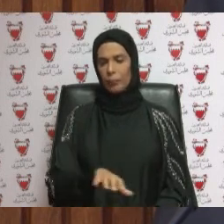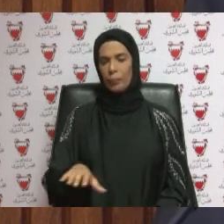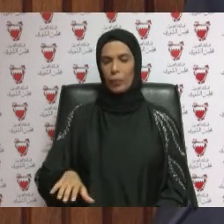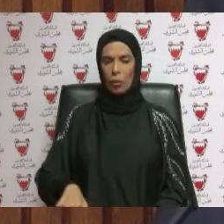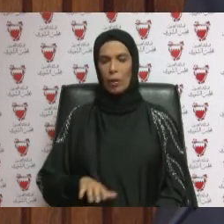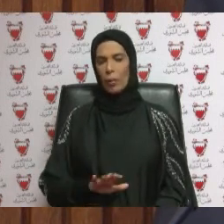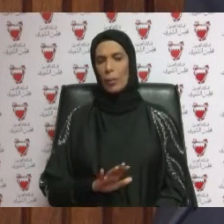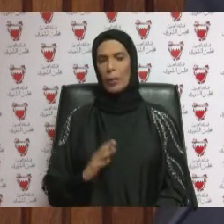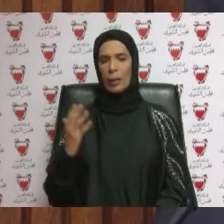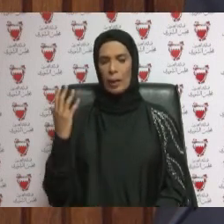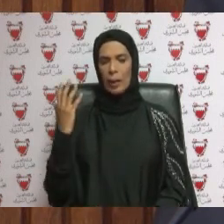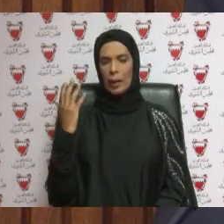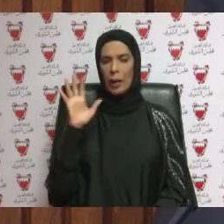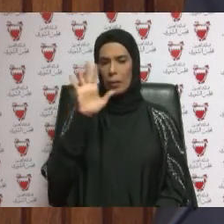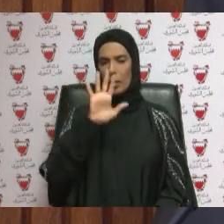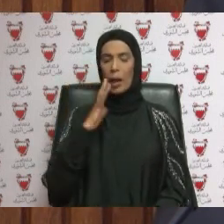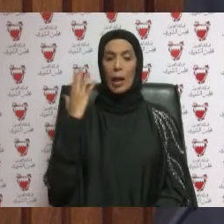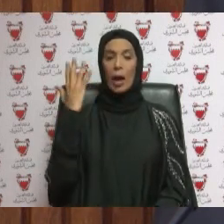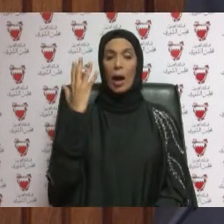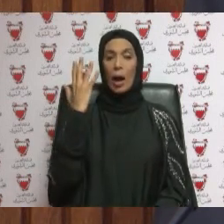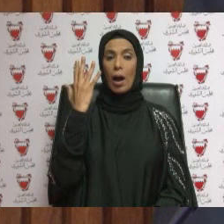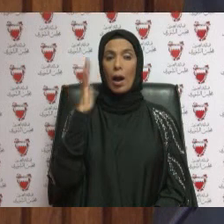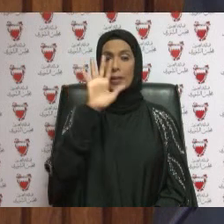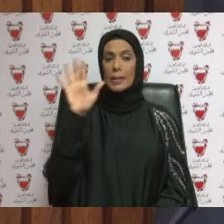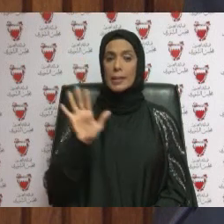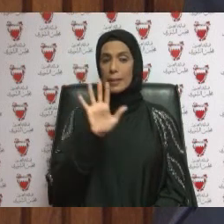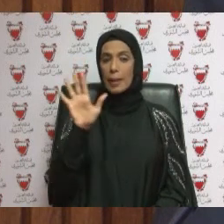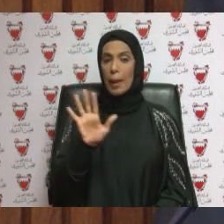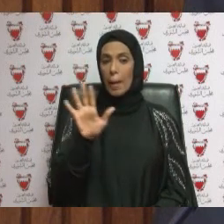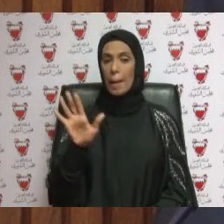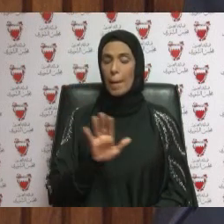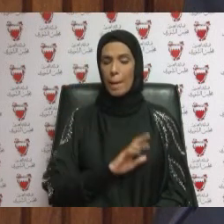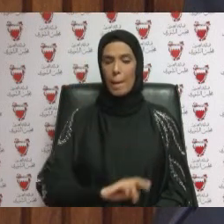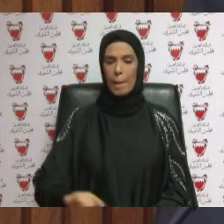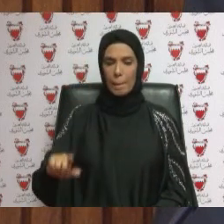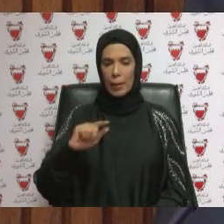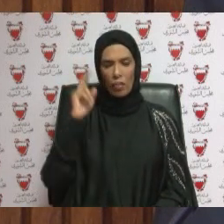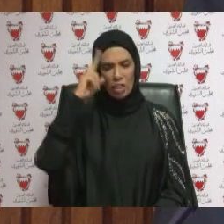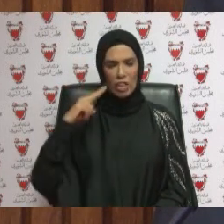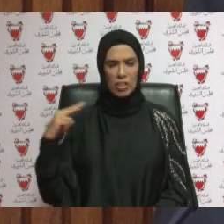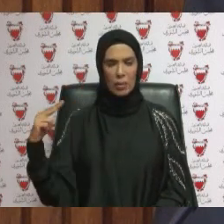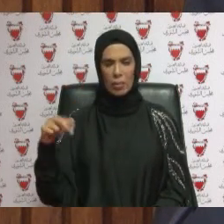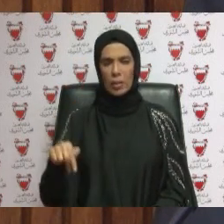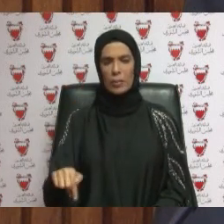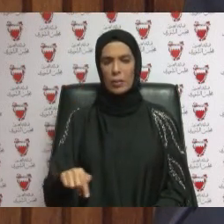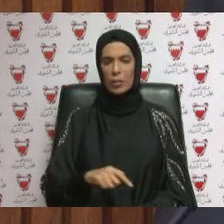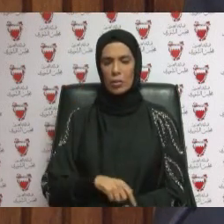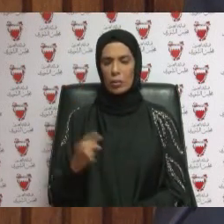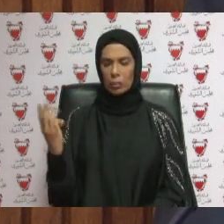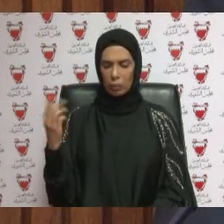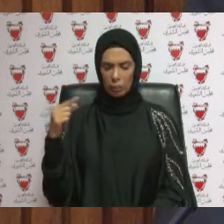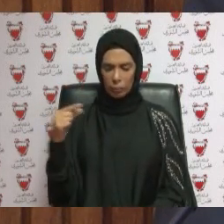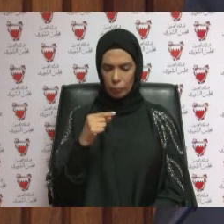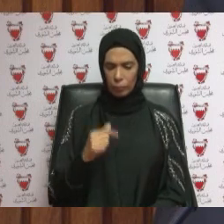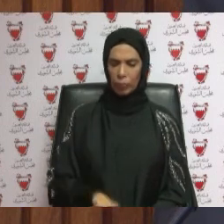أوراسيا، أوراسيا الكبيرة لحوار الثقة الشراكة، والذي أقيم في نور السلطان بجمهورية كازاخستان في الفترة من